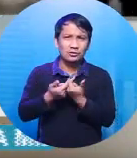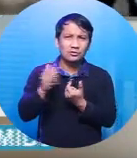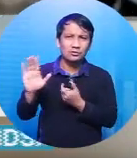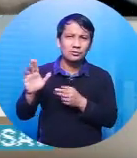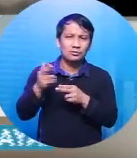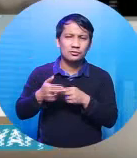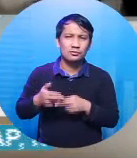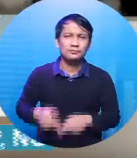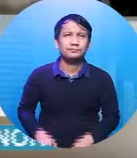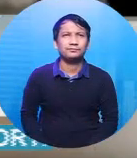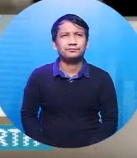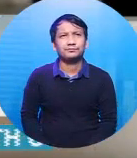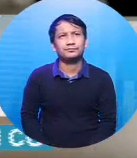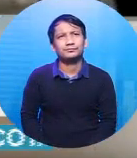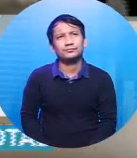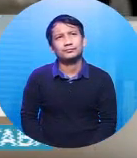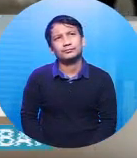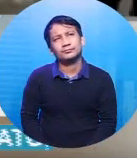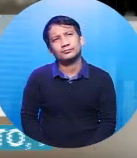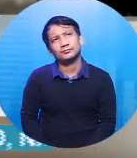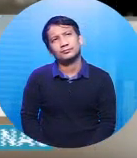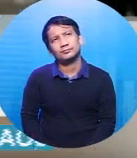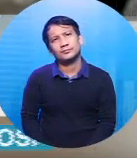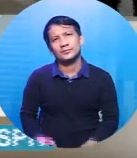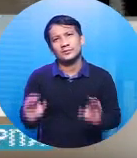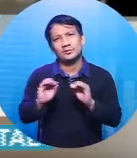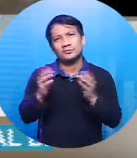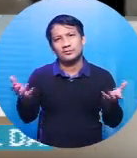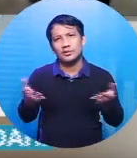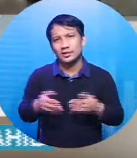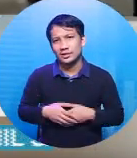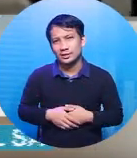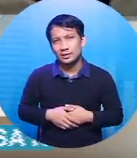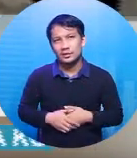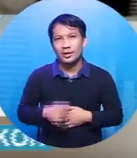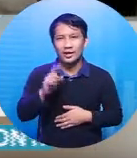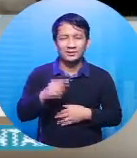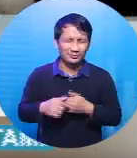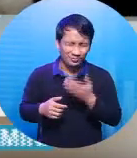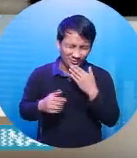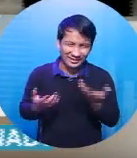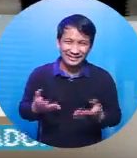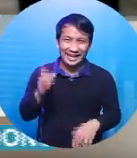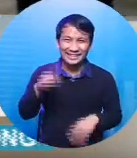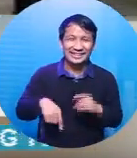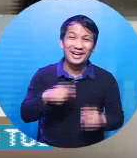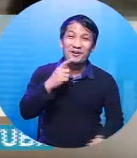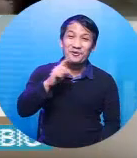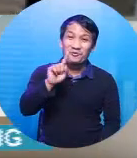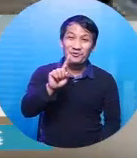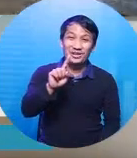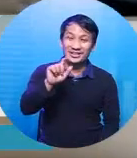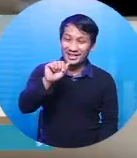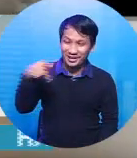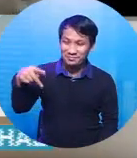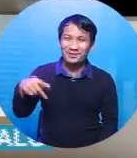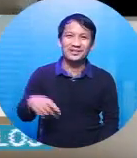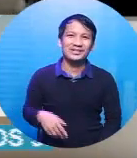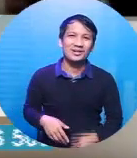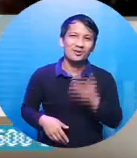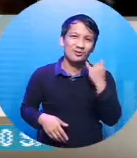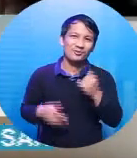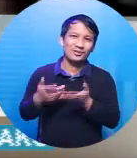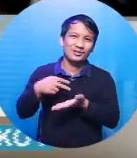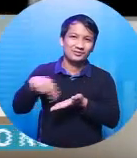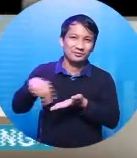Jason? One Up po, sir. Wala? One Up. Ah, One Up. One Up, okay. Bakit magaling kayong